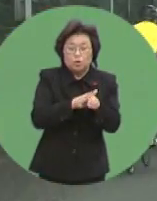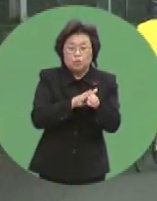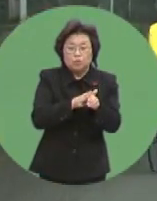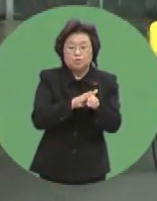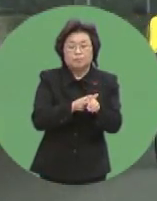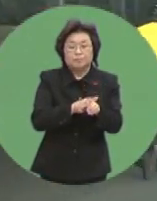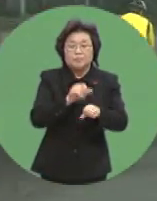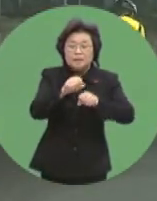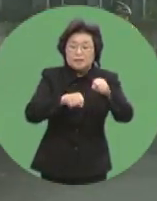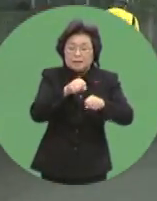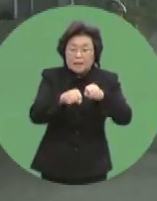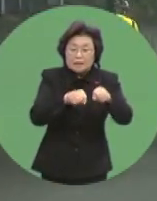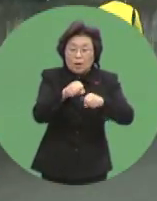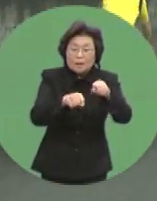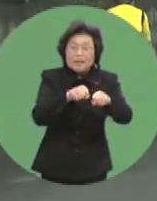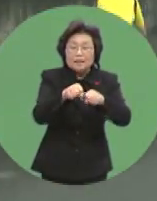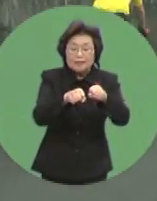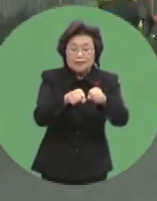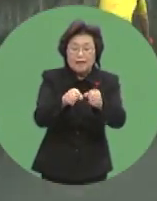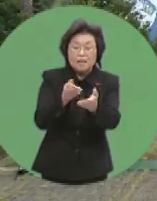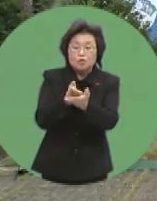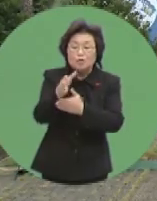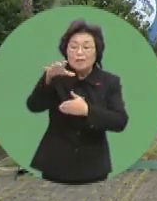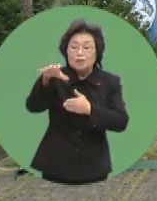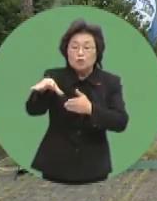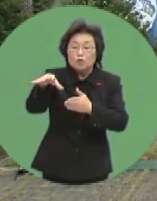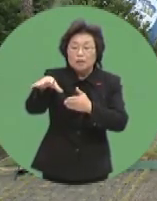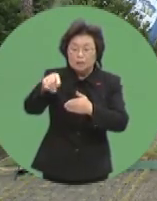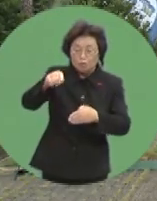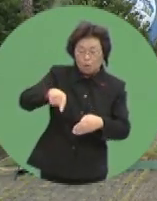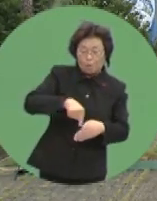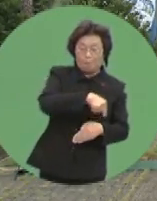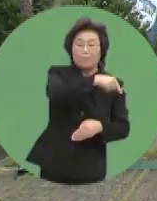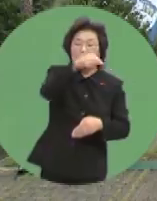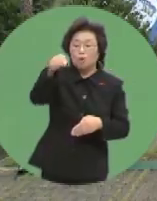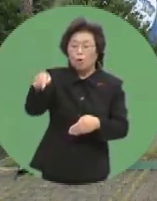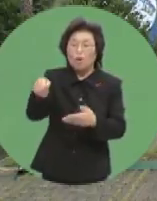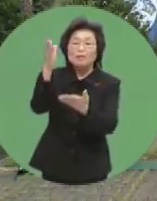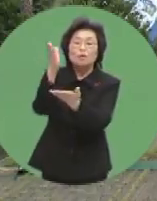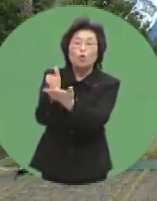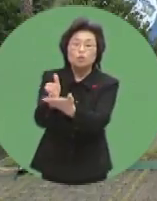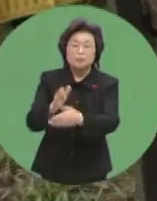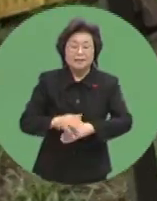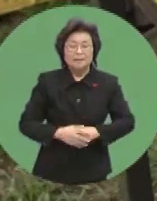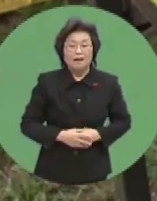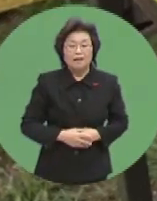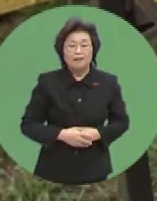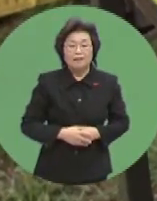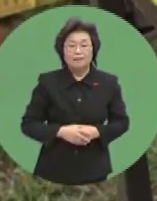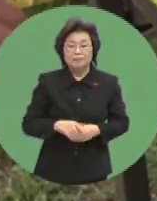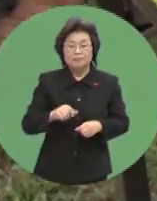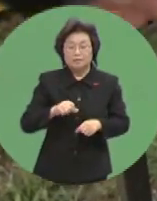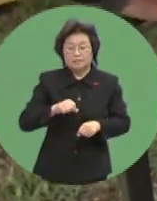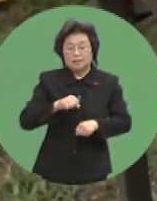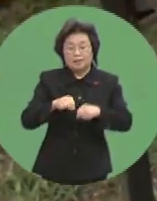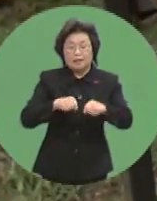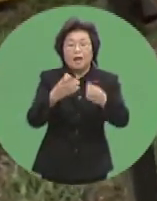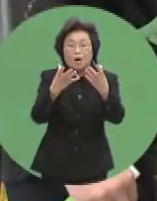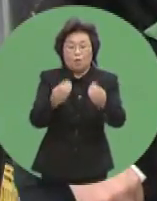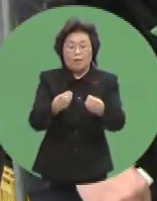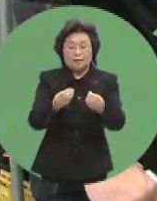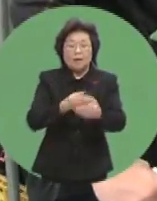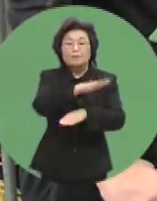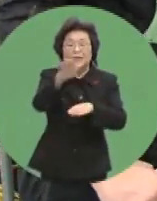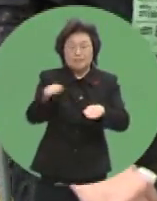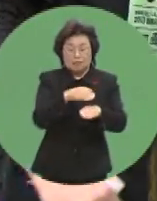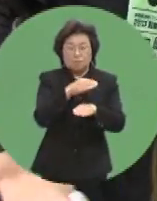らに自転車を走らせてスタート地点でもあるマゼの丘にゴールしました。走り終えたライダーたちは県